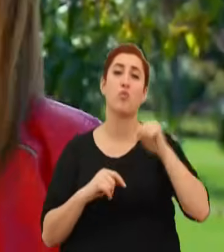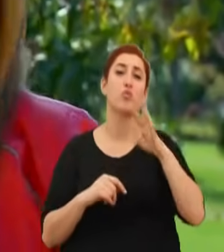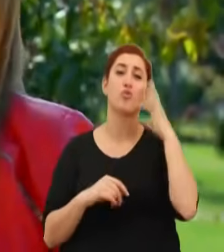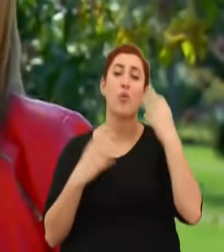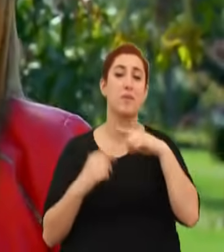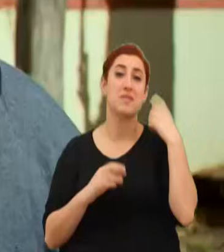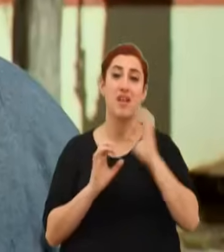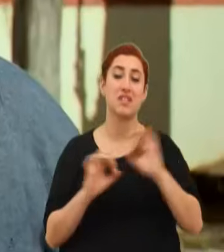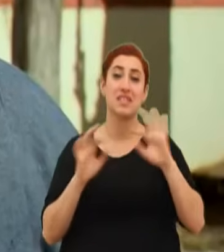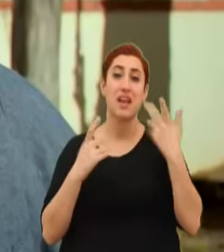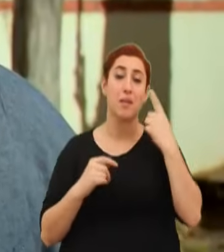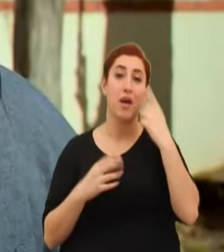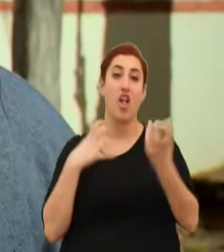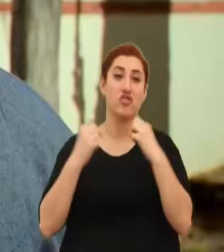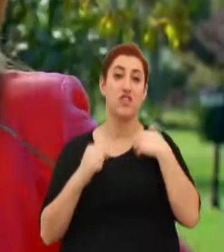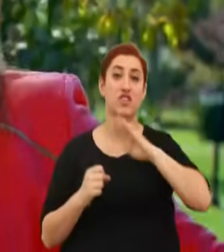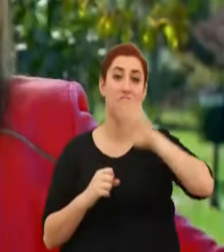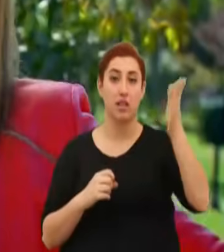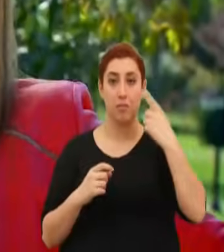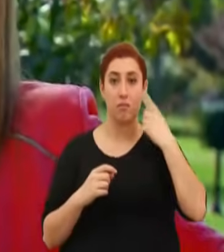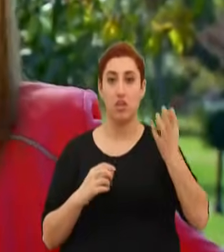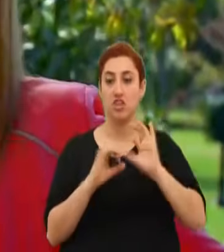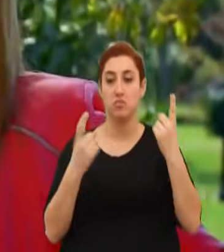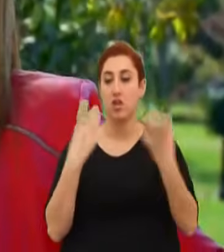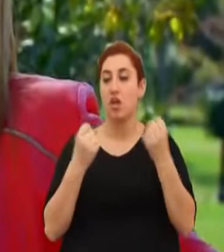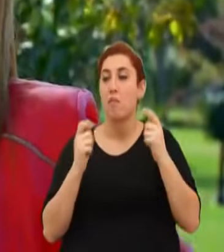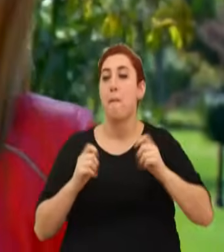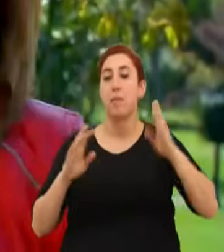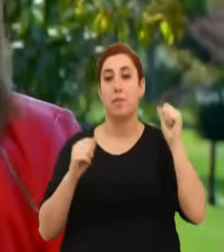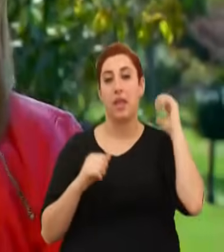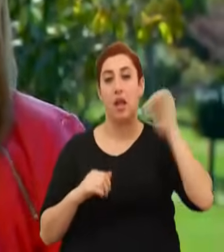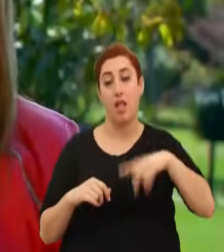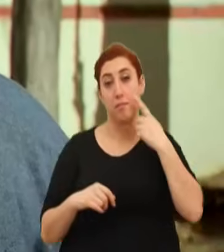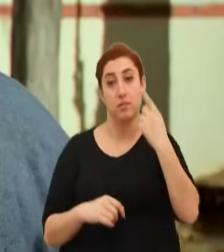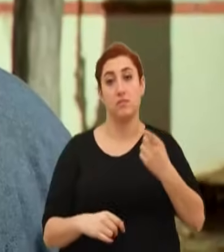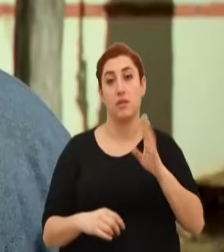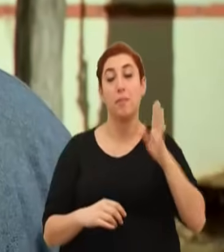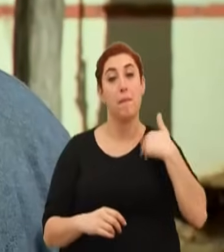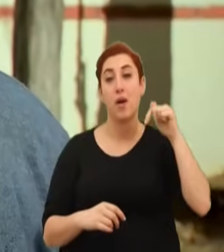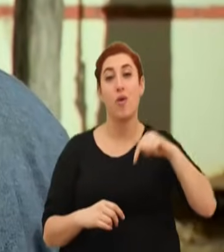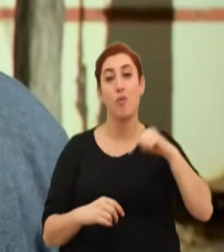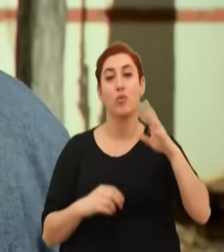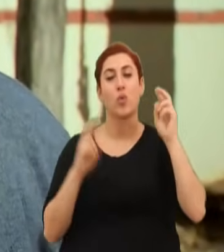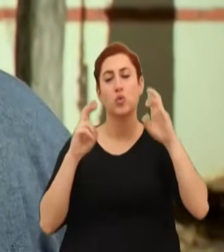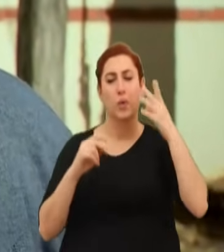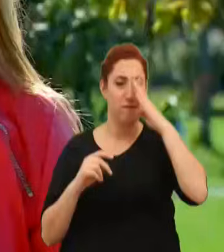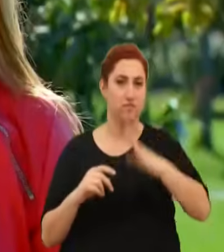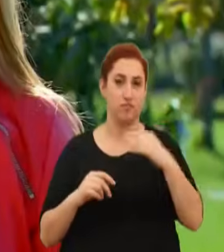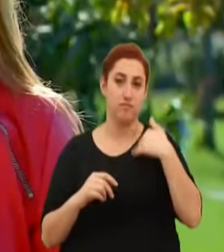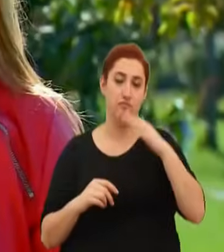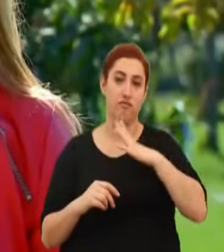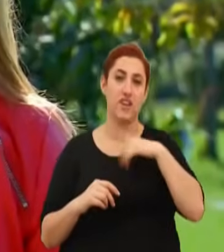Bugün mutlu olmam imkansız. Yani bak, alışverişe gittim. Hiçbir şey almadan geri döndüm. O denli yani. Ama ben bu konuda çok